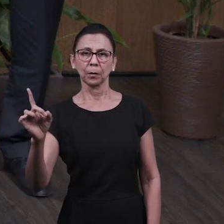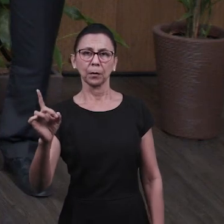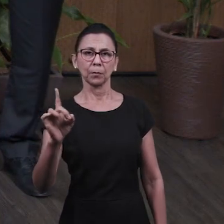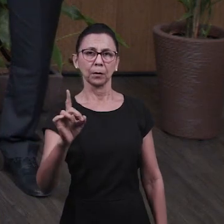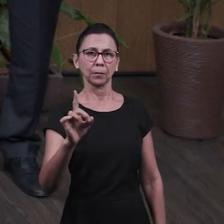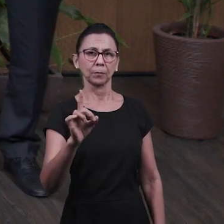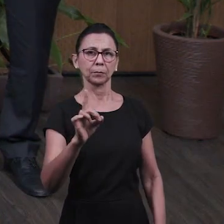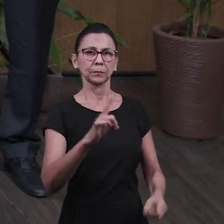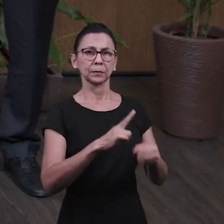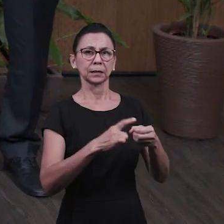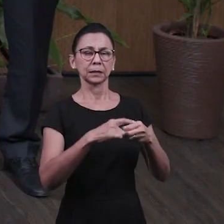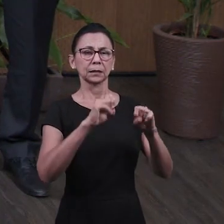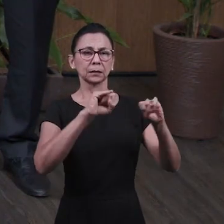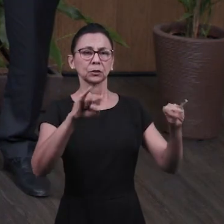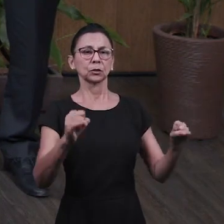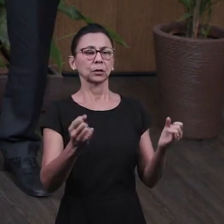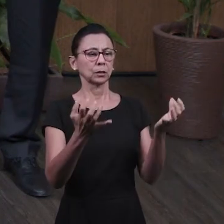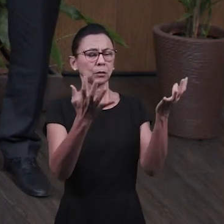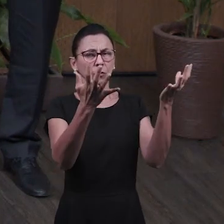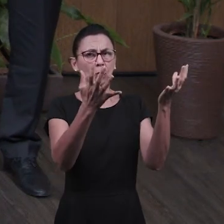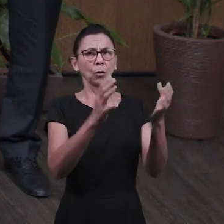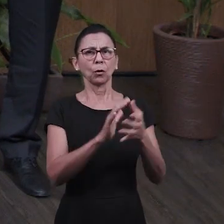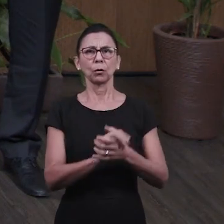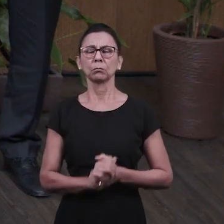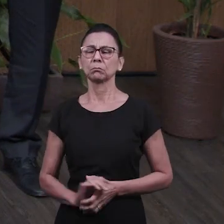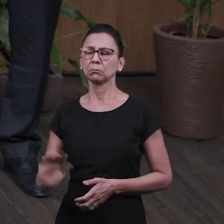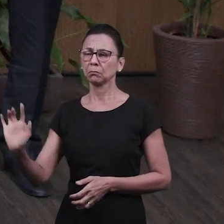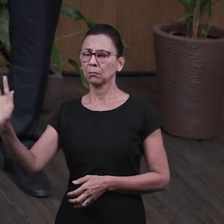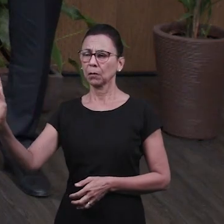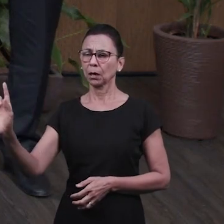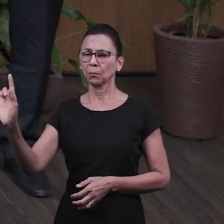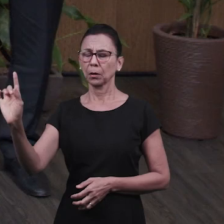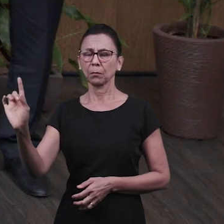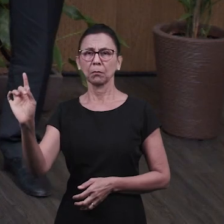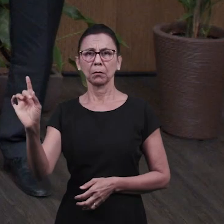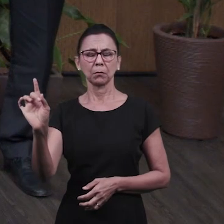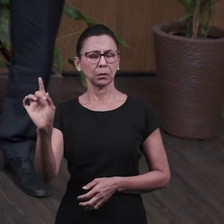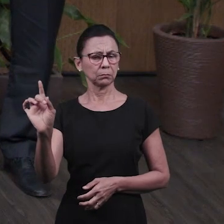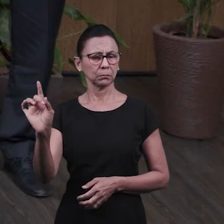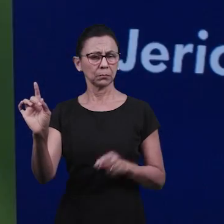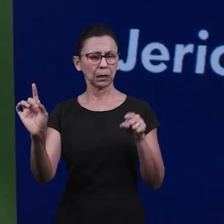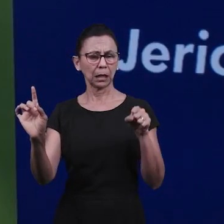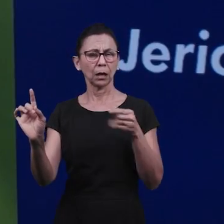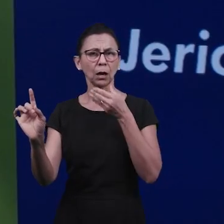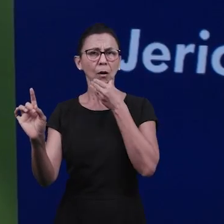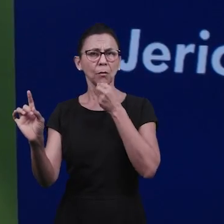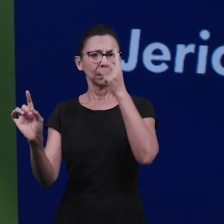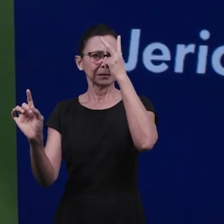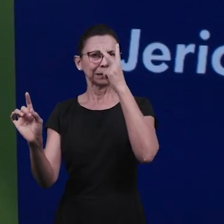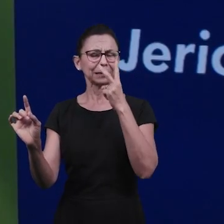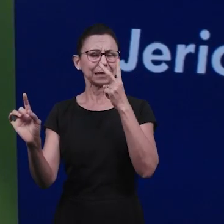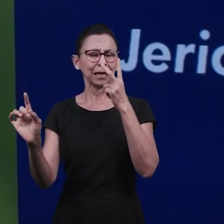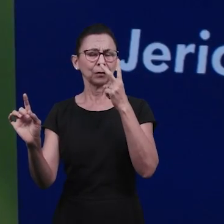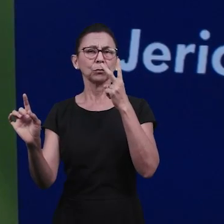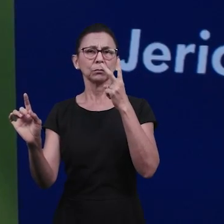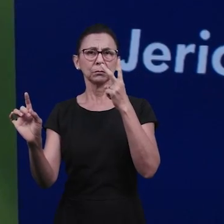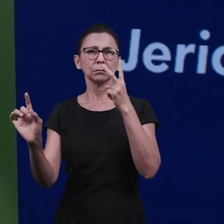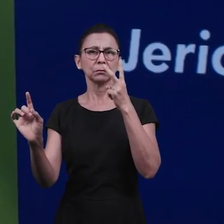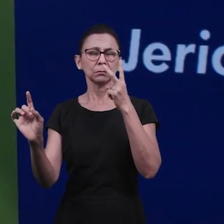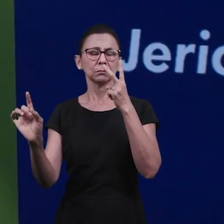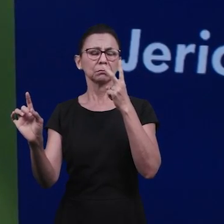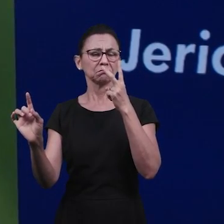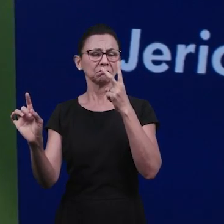il arrivait à la ville de Jéricho, et dans ce trajet, il y avait un